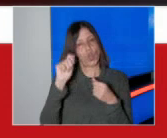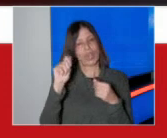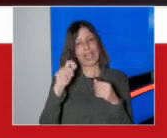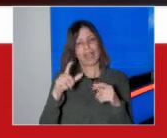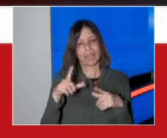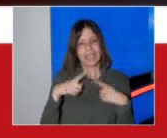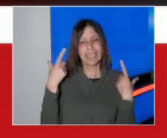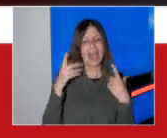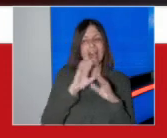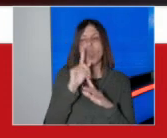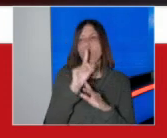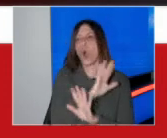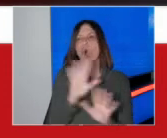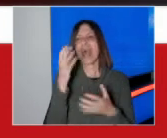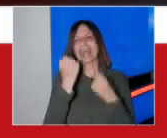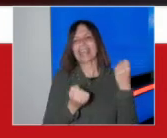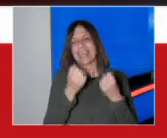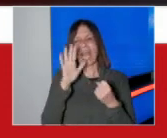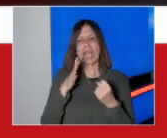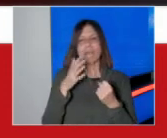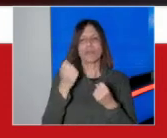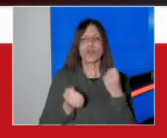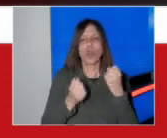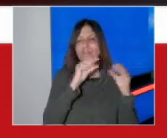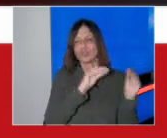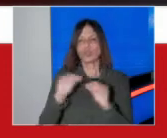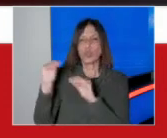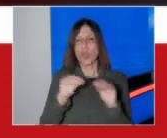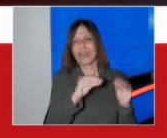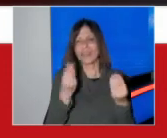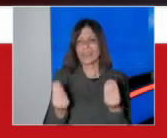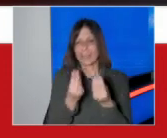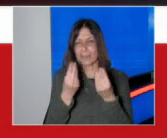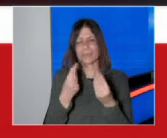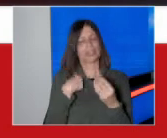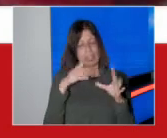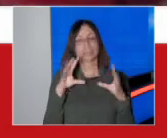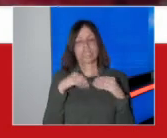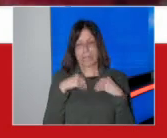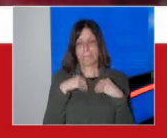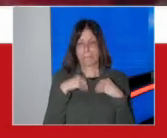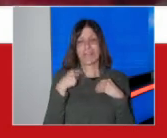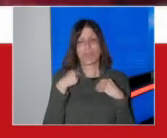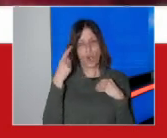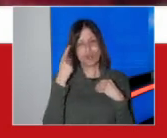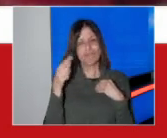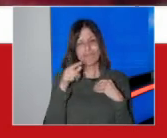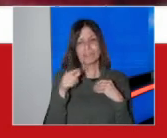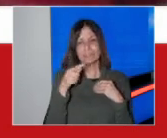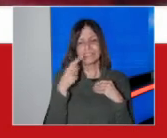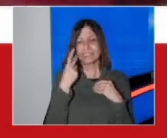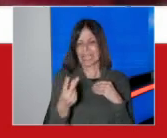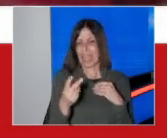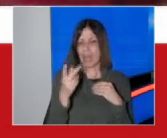עצמה, אלא לכל מה שקשור לתנועה ושינוע של דברים. אני מסכים. אני חושב שזה מסתכל על